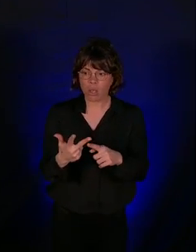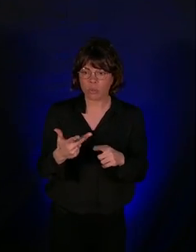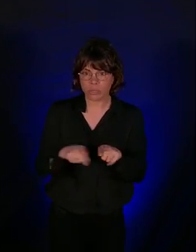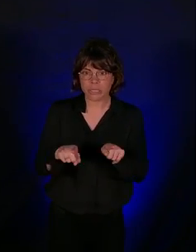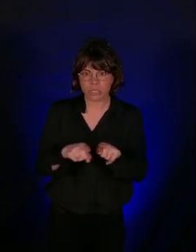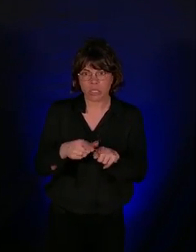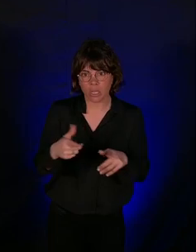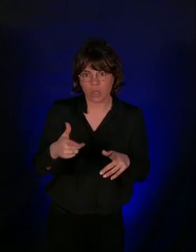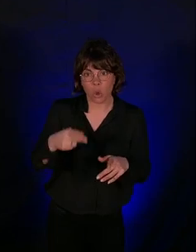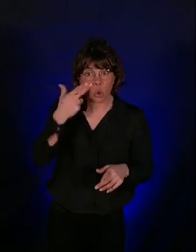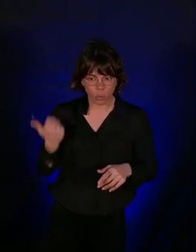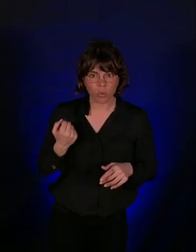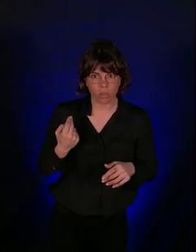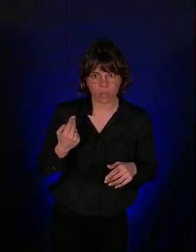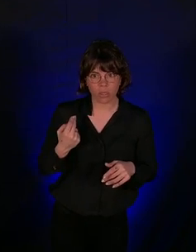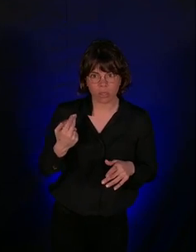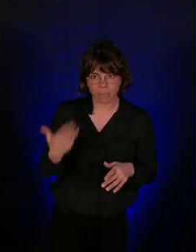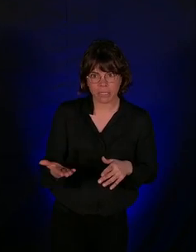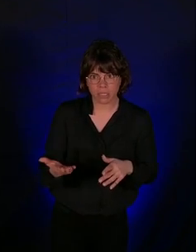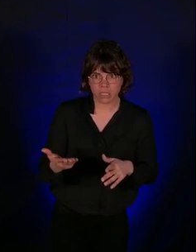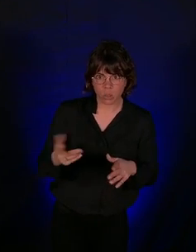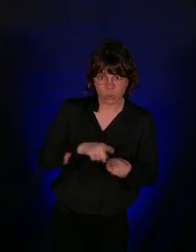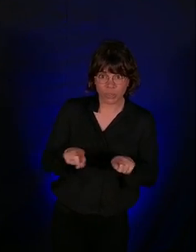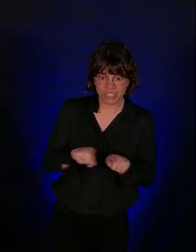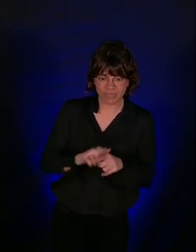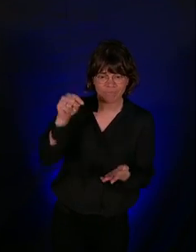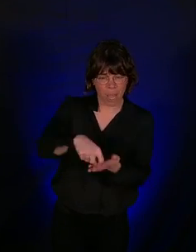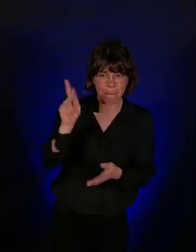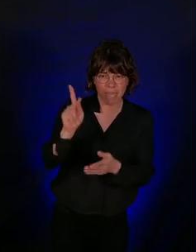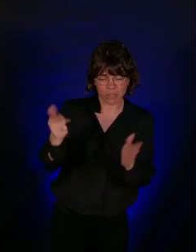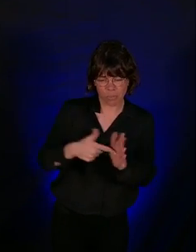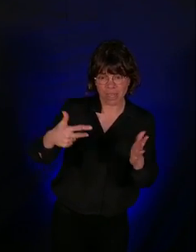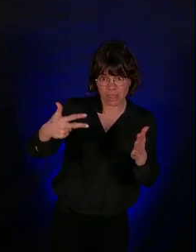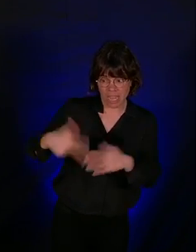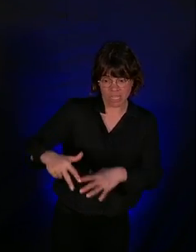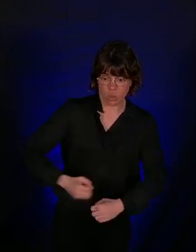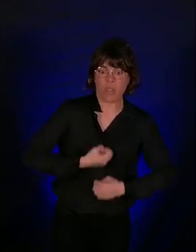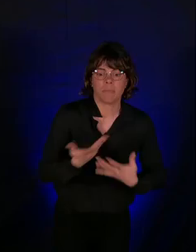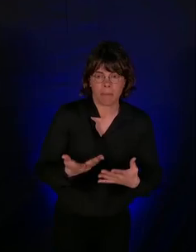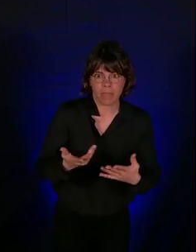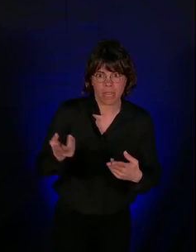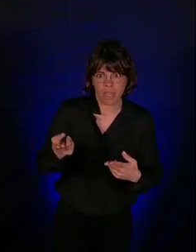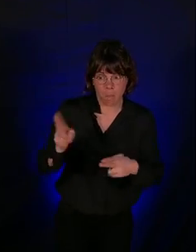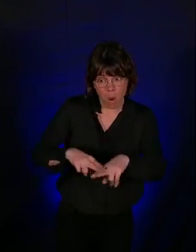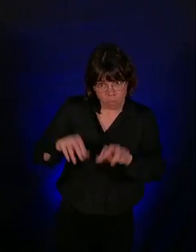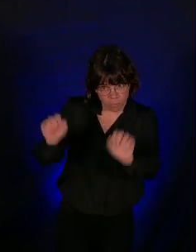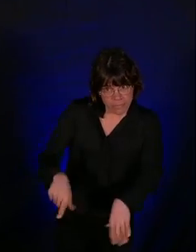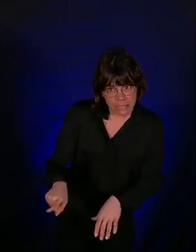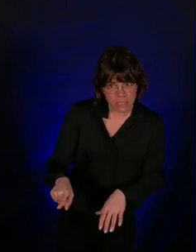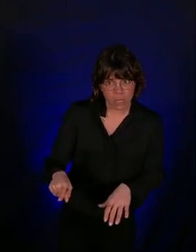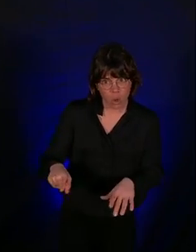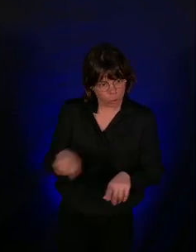sakiné et leilla l'ont même payé de leur vie en plein cœur de Paris en 2013 soyons aussi courageuse et courageux à la